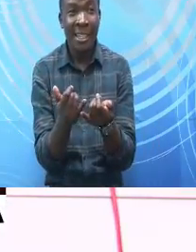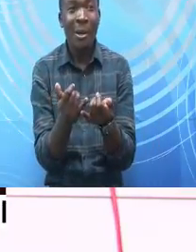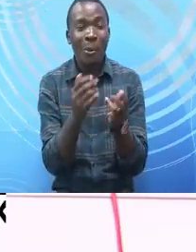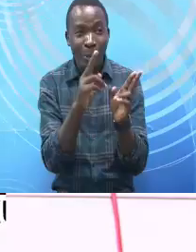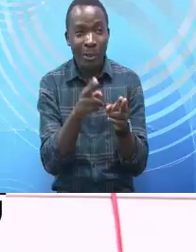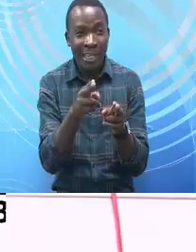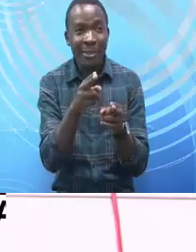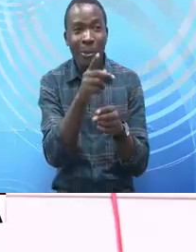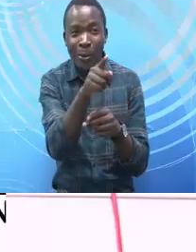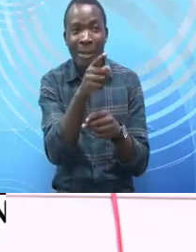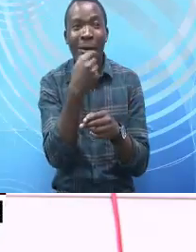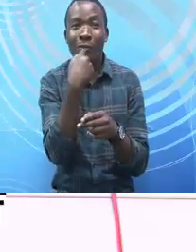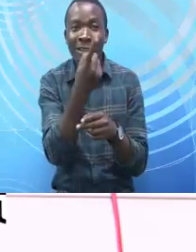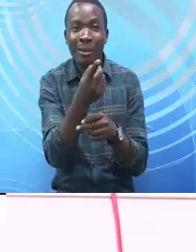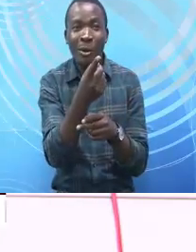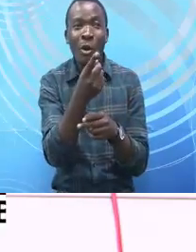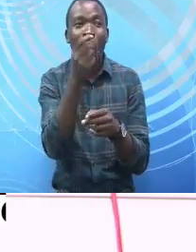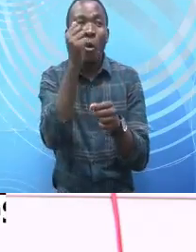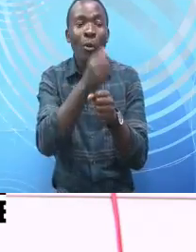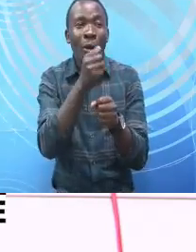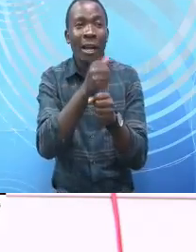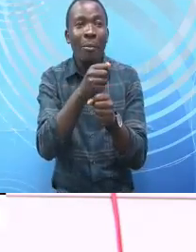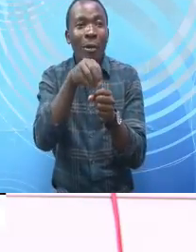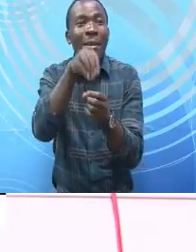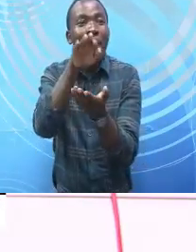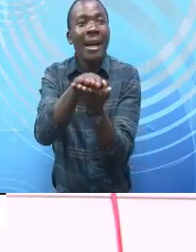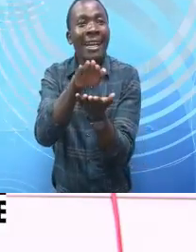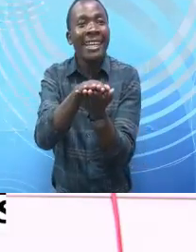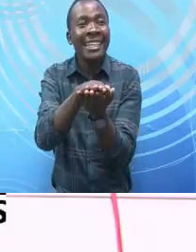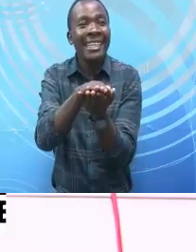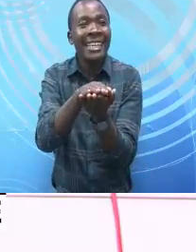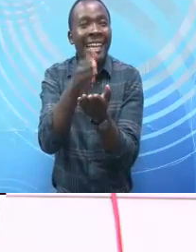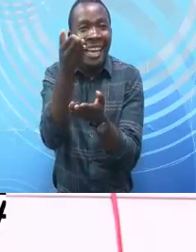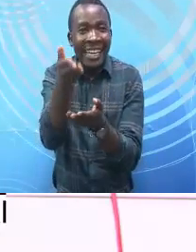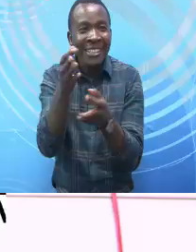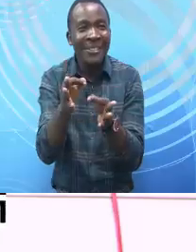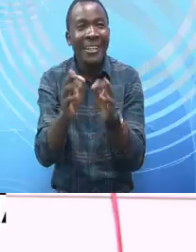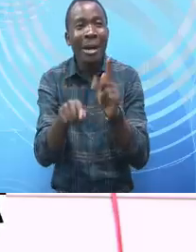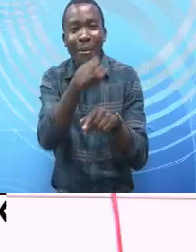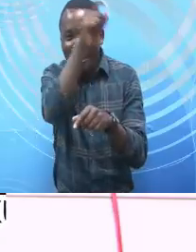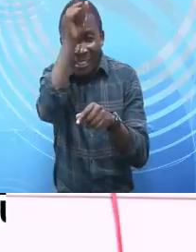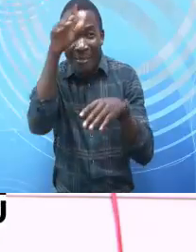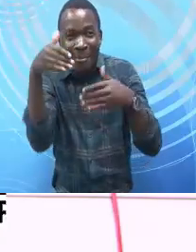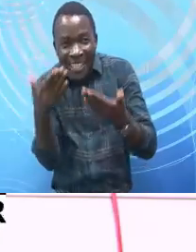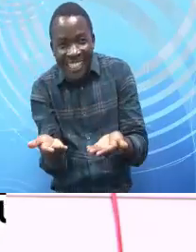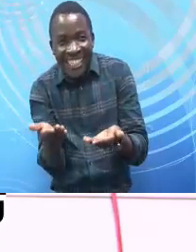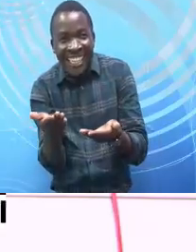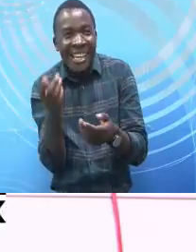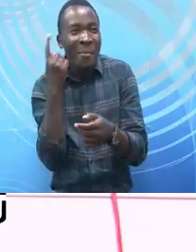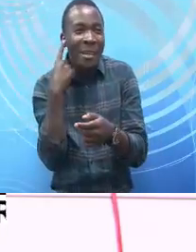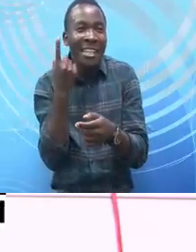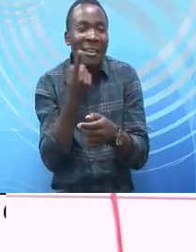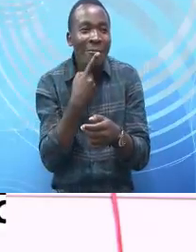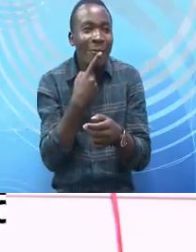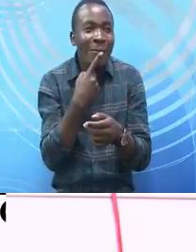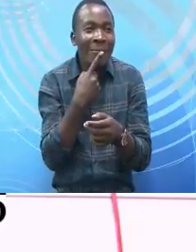Ubundi warutubwiye ko ukora muri bank, hari utuntu abantu bagenda bibaza ku buzima bw'umuntu ufite ubumuga,